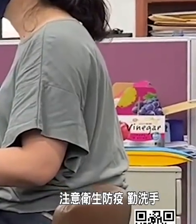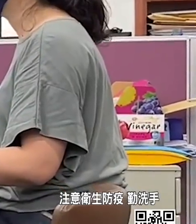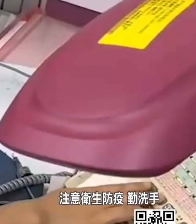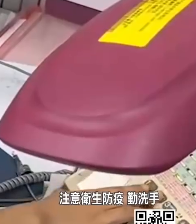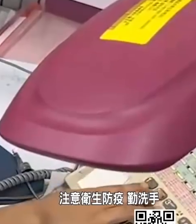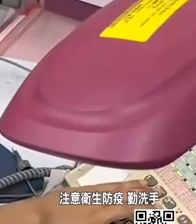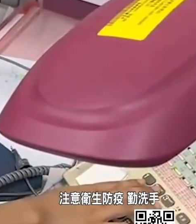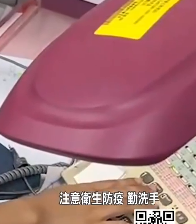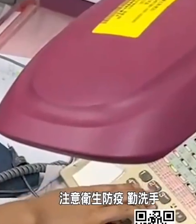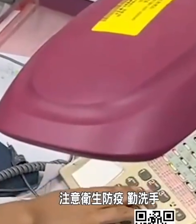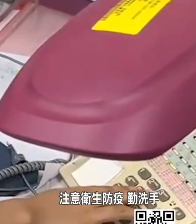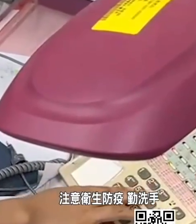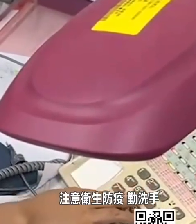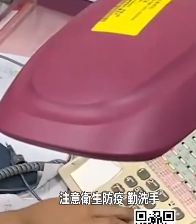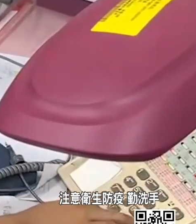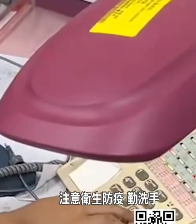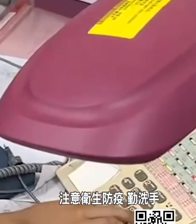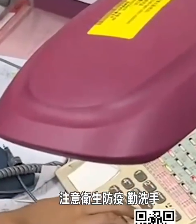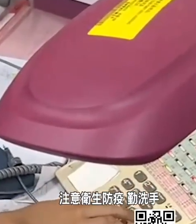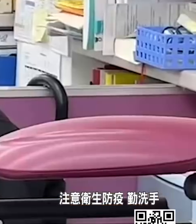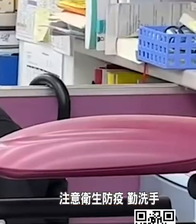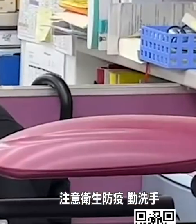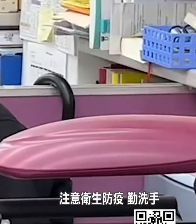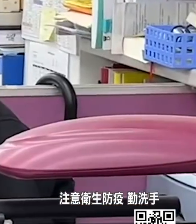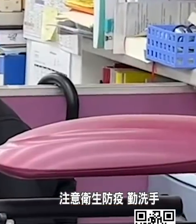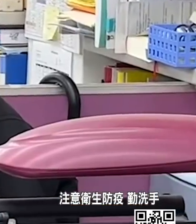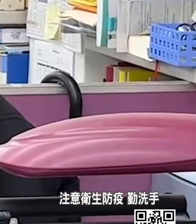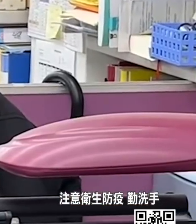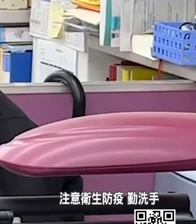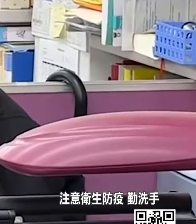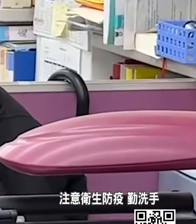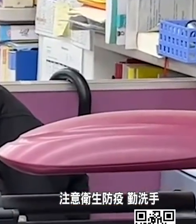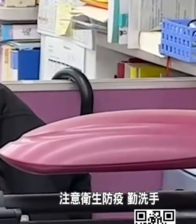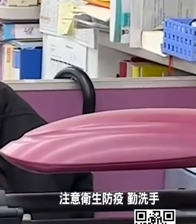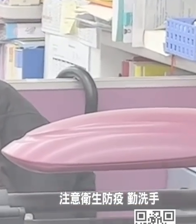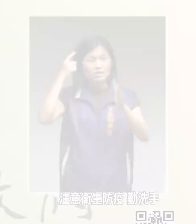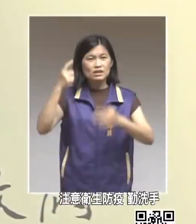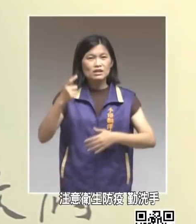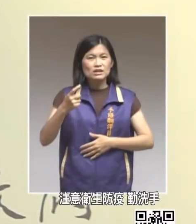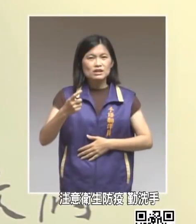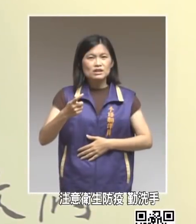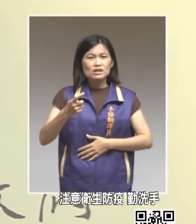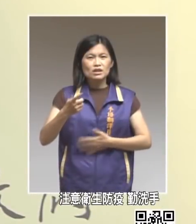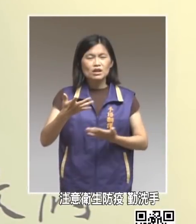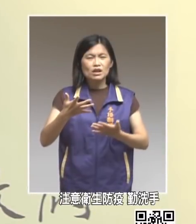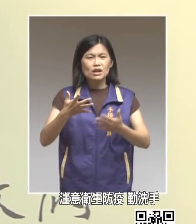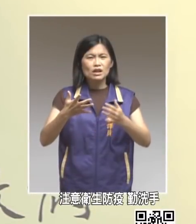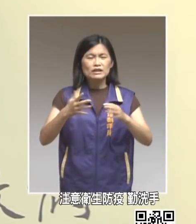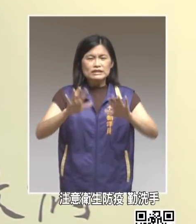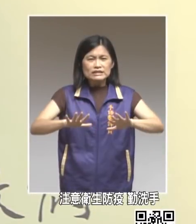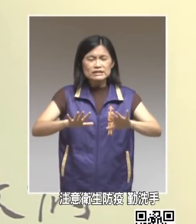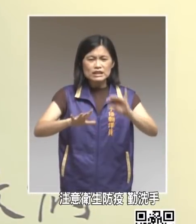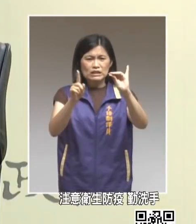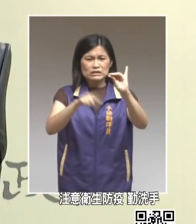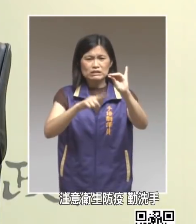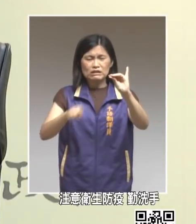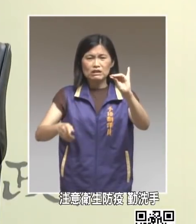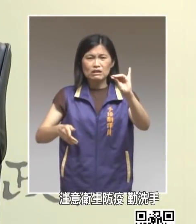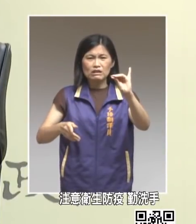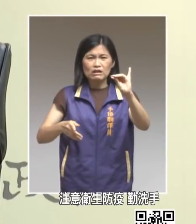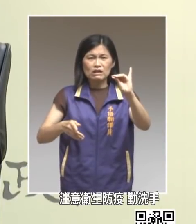在都还没到位，只希望尽快补足人力缺口。TVBS 新闻综合报道。 千里没有公布这个热点